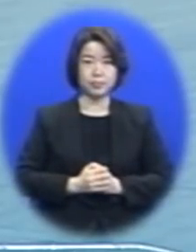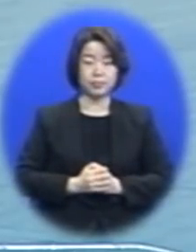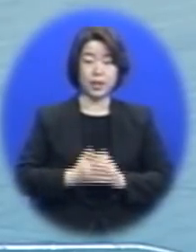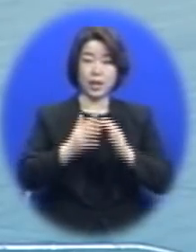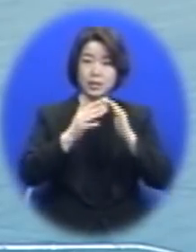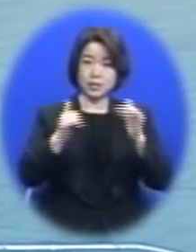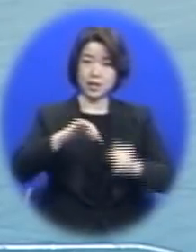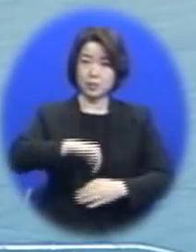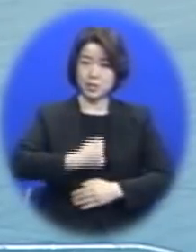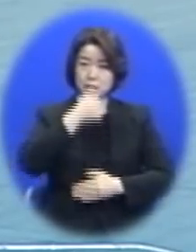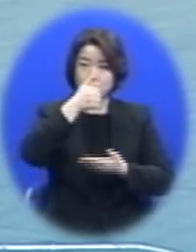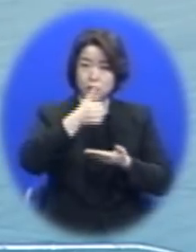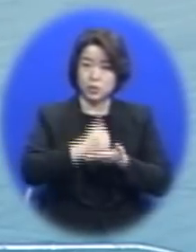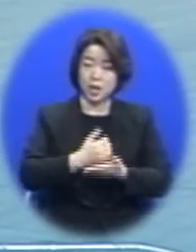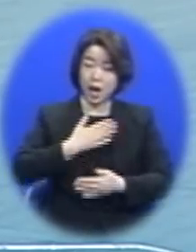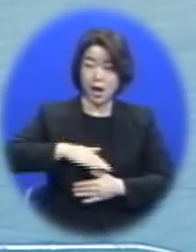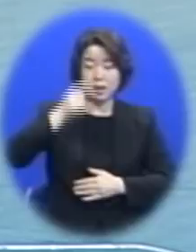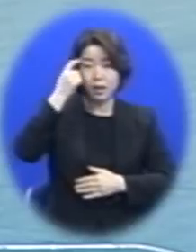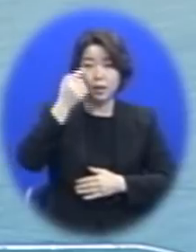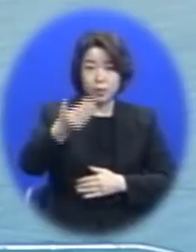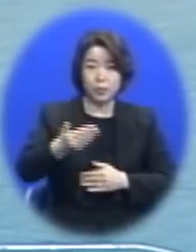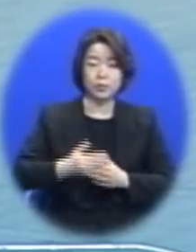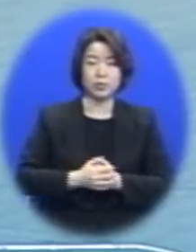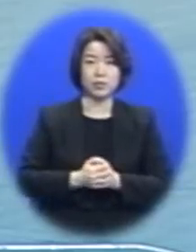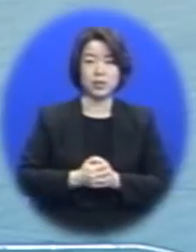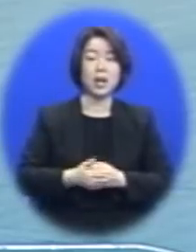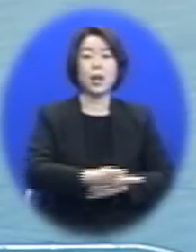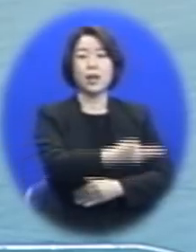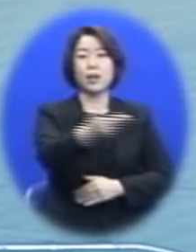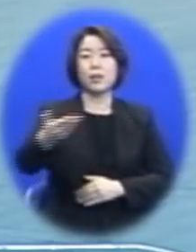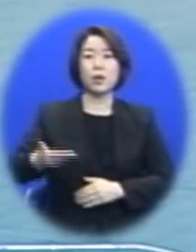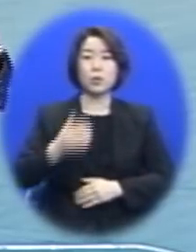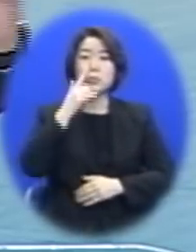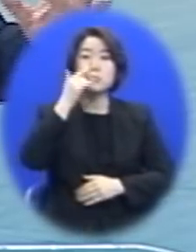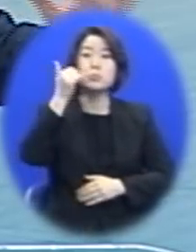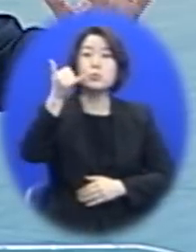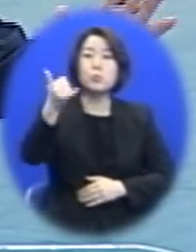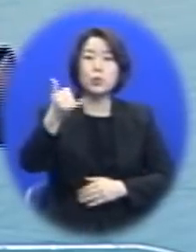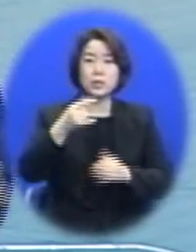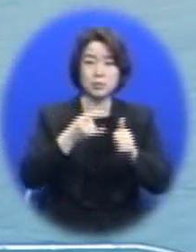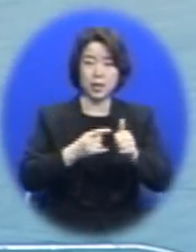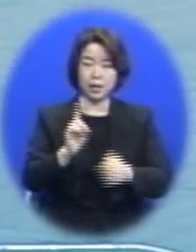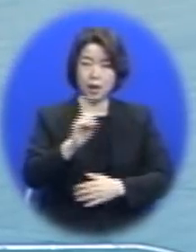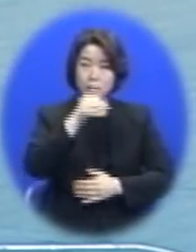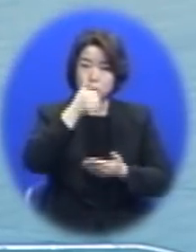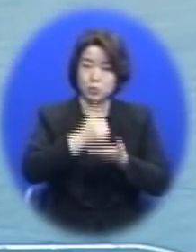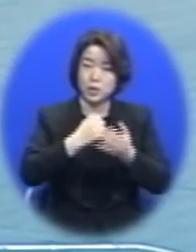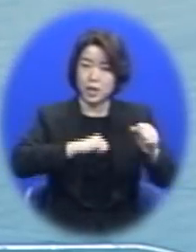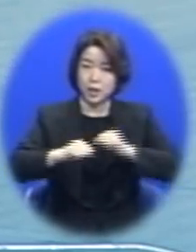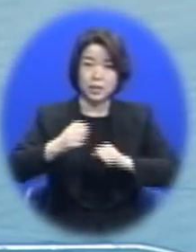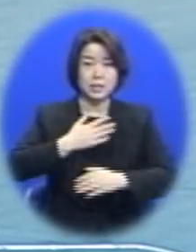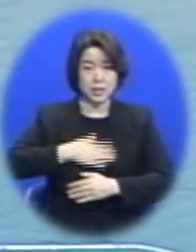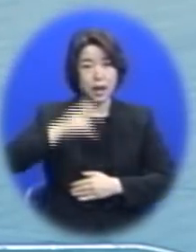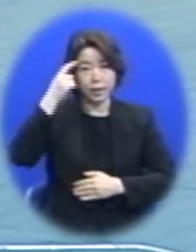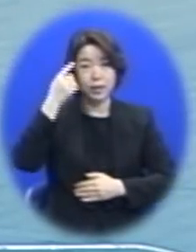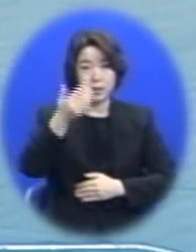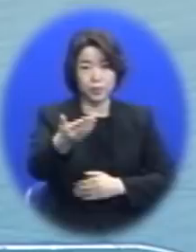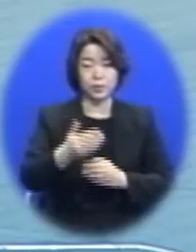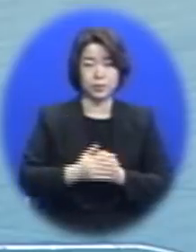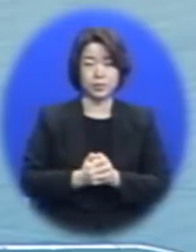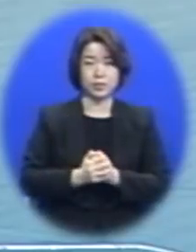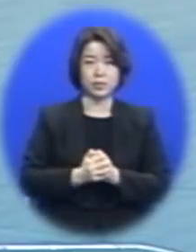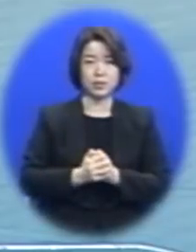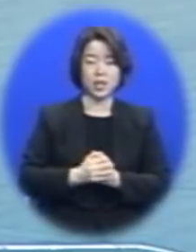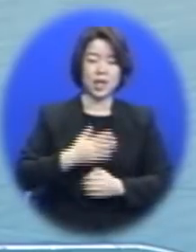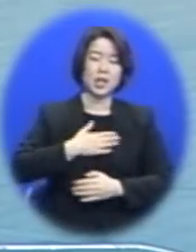사람이 자기 줄을 알까요 여러분 여러분의 부모님에게 어떤 죄를 지었는지 아십니까 아요